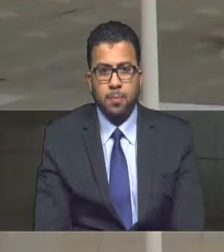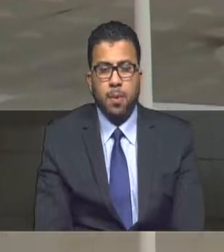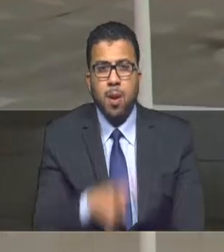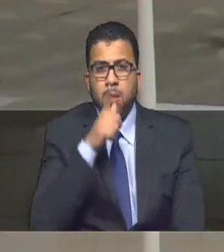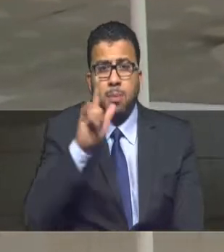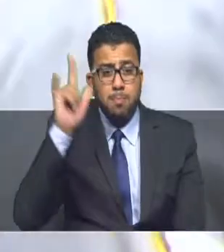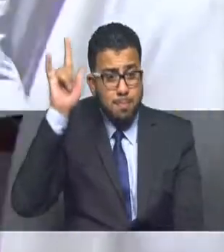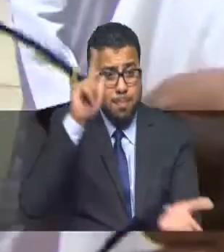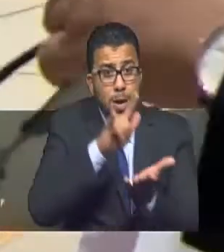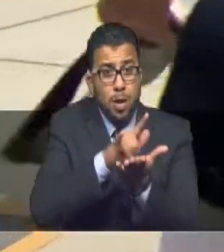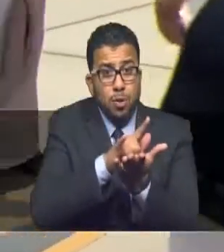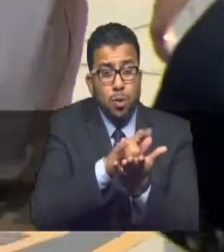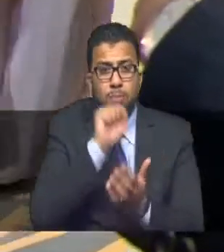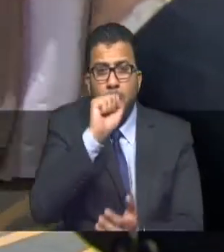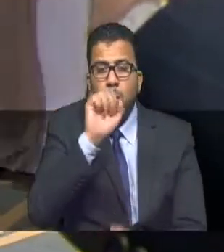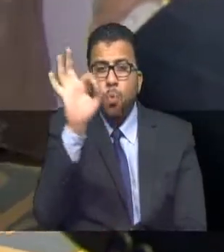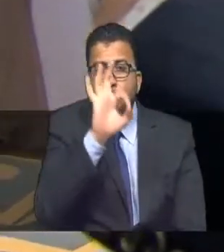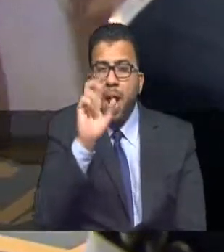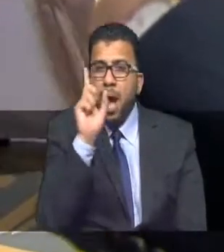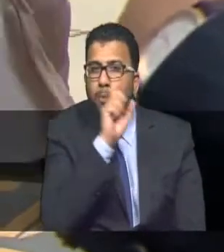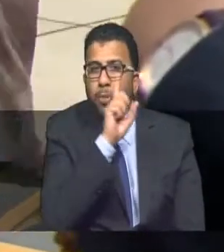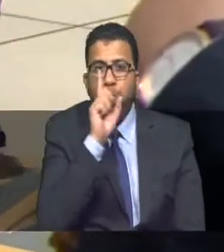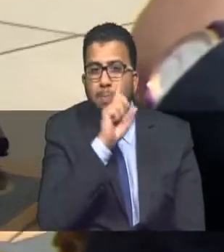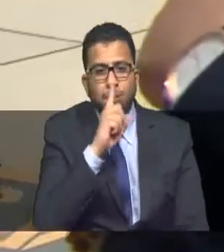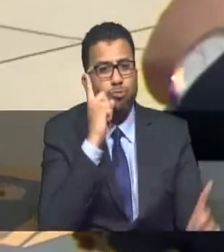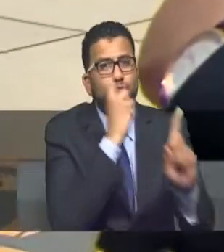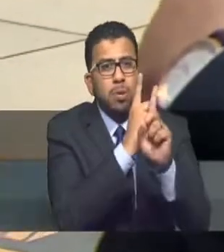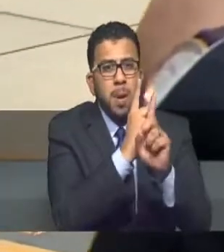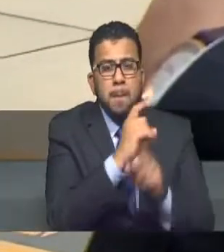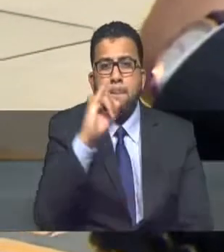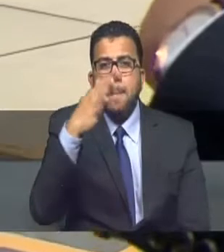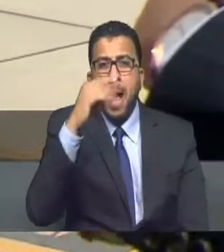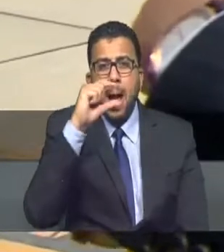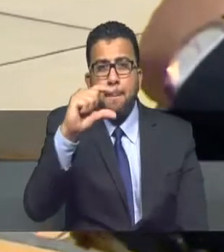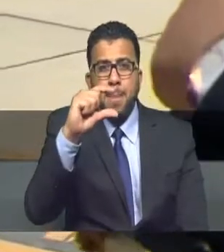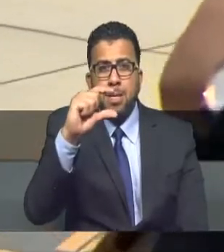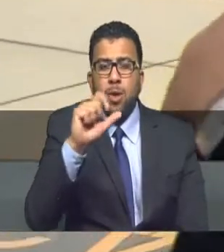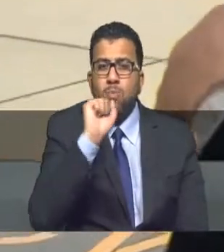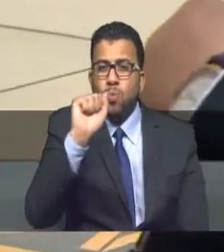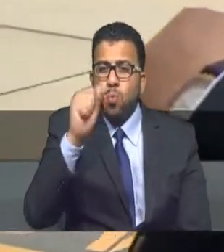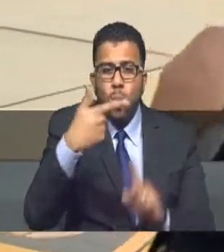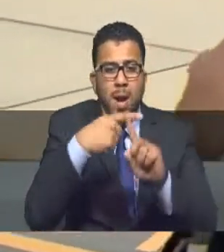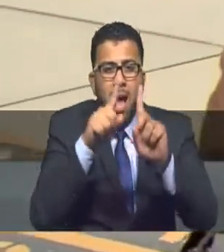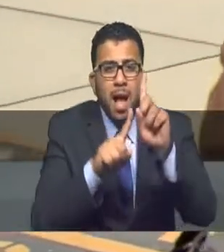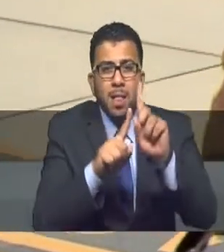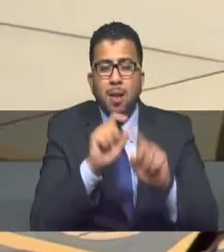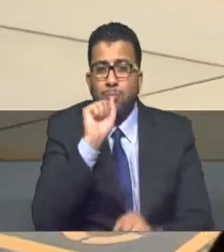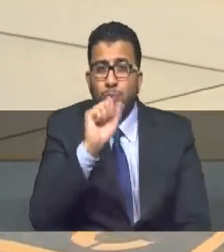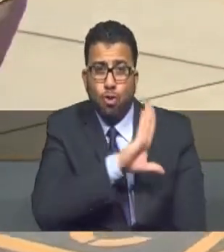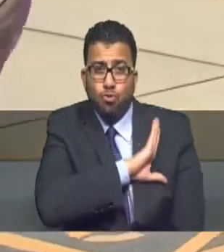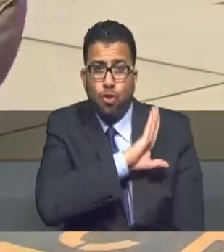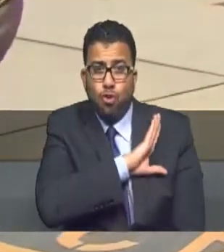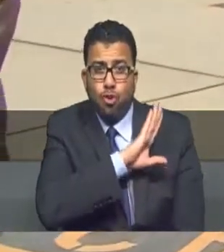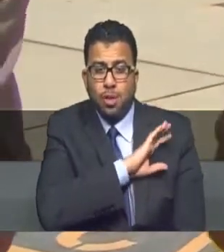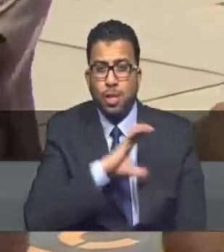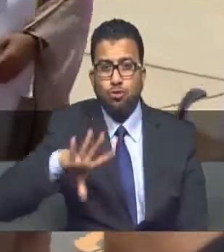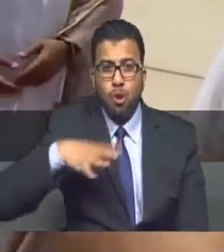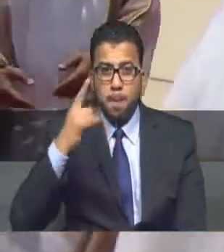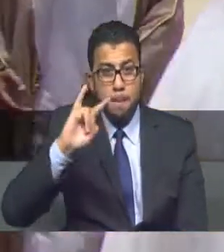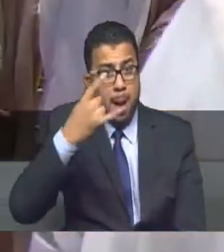في مطار الرئاسة بالعاصمة أبو ظبي، استقبل صآحب السمو الشيخ محمد بن زايد آل نهيان ولي عهد أبو ظبي نائب القائد الأعلى